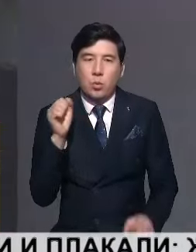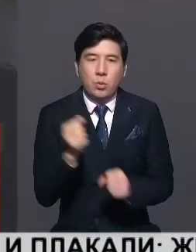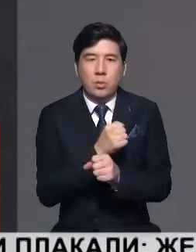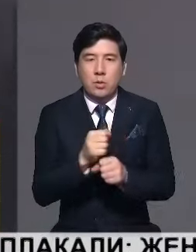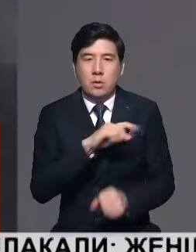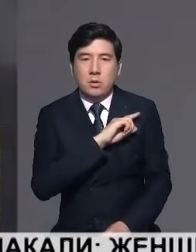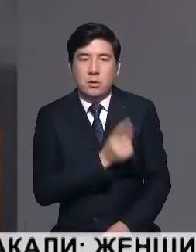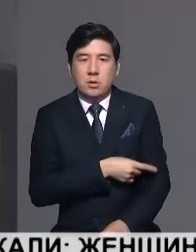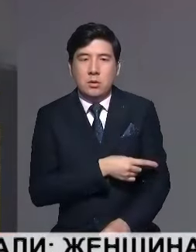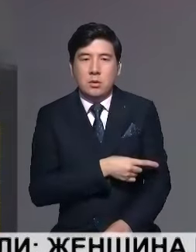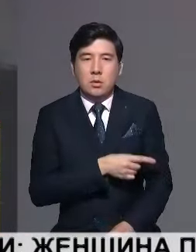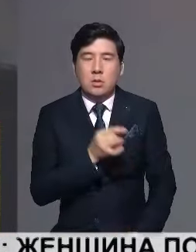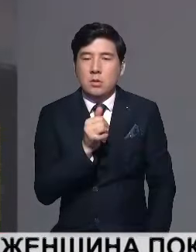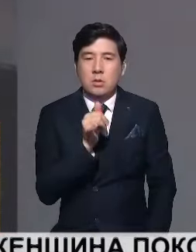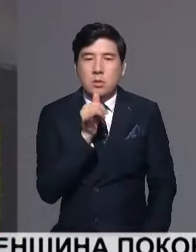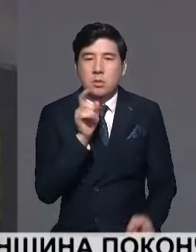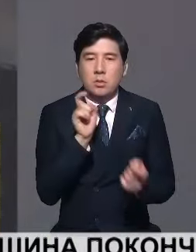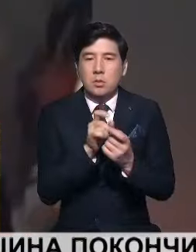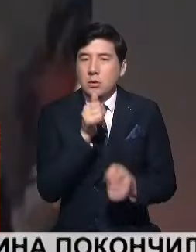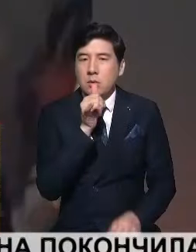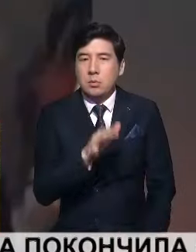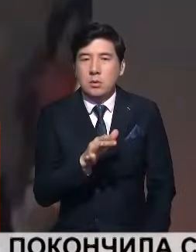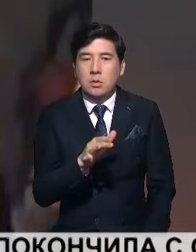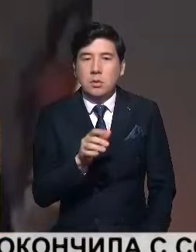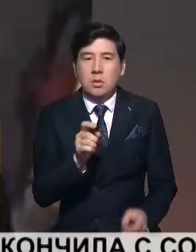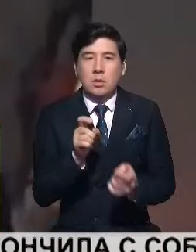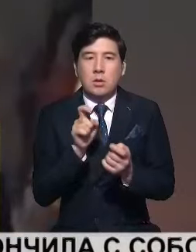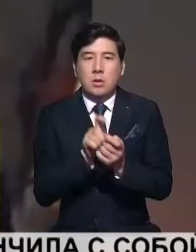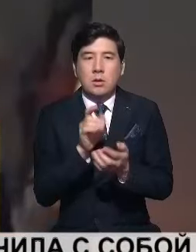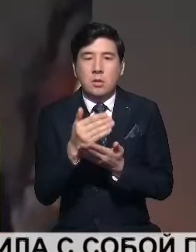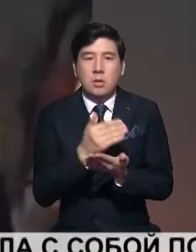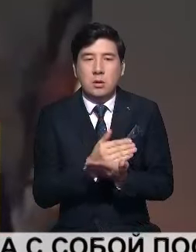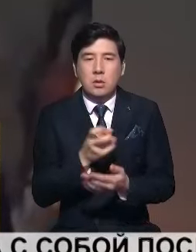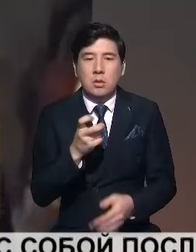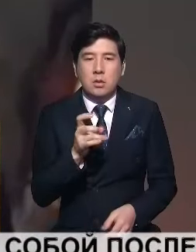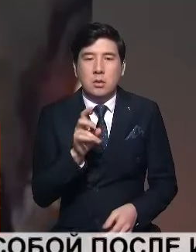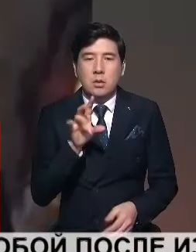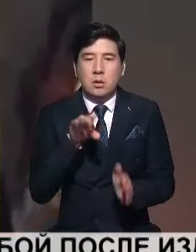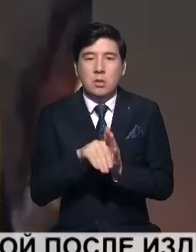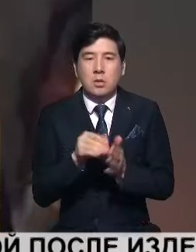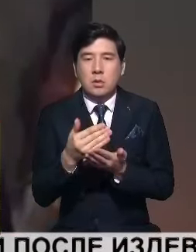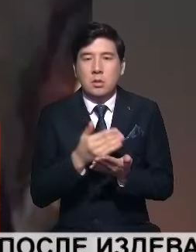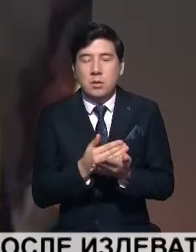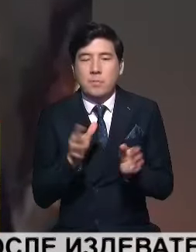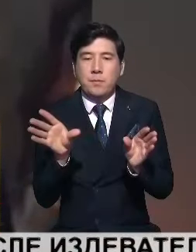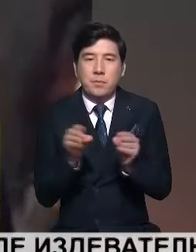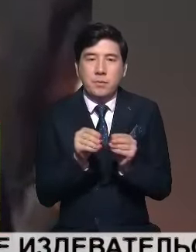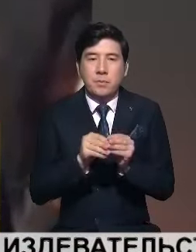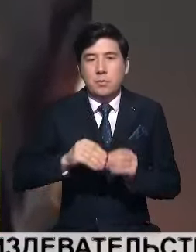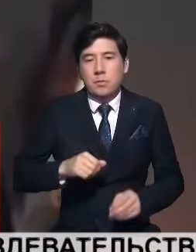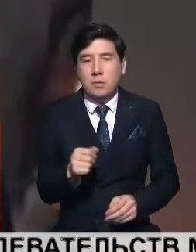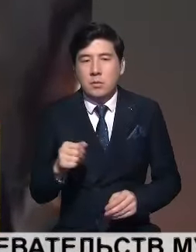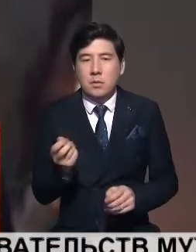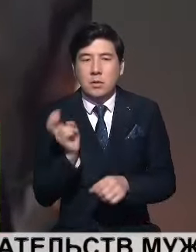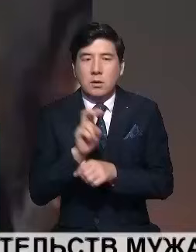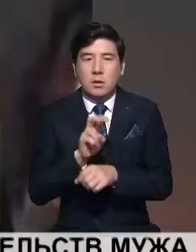силой, что девушка не смогла устоять на ногах. За нее попытался заступиться прохожий, но обидчика это не остановило. Он вместе со своим другом уволок свою